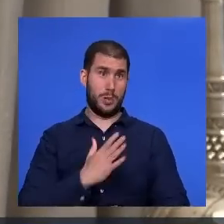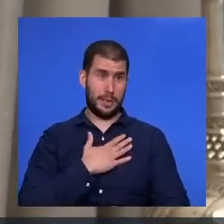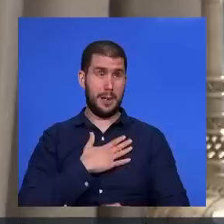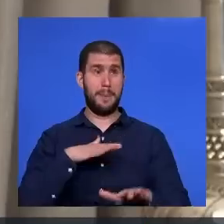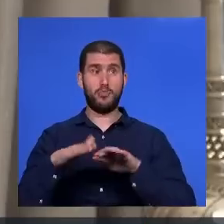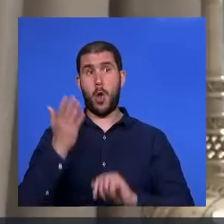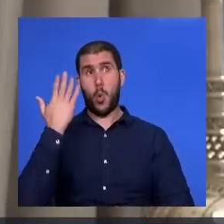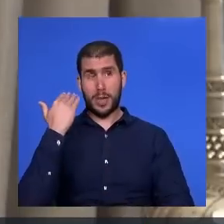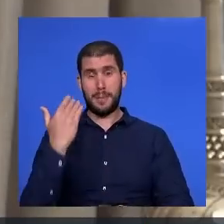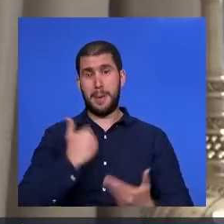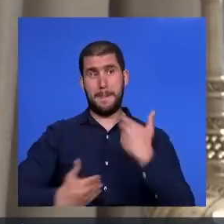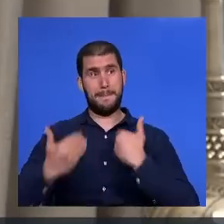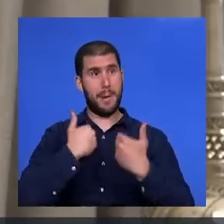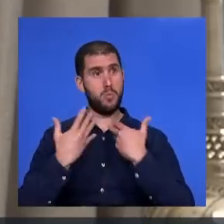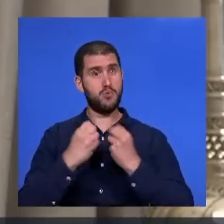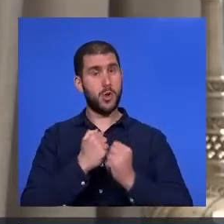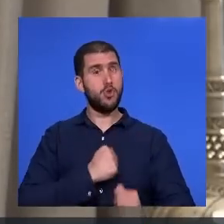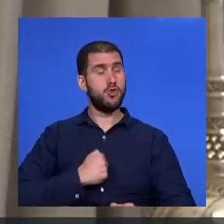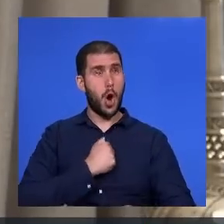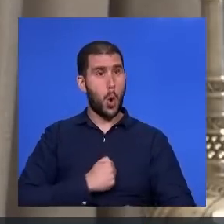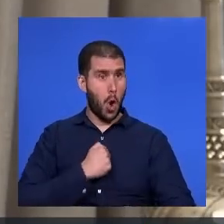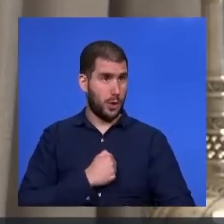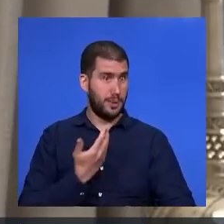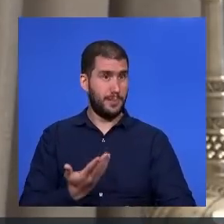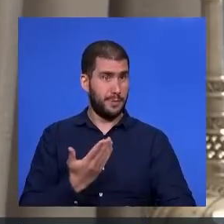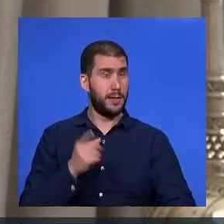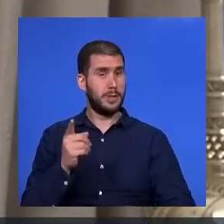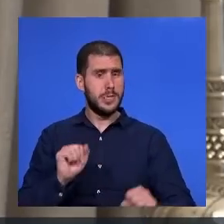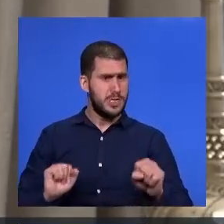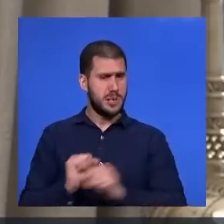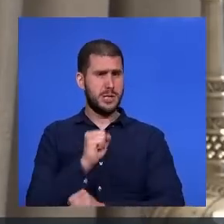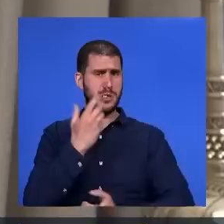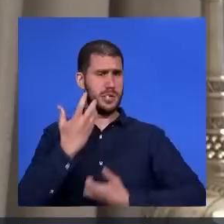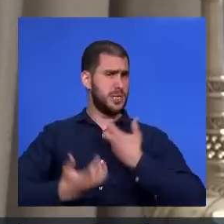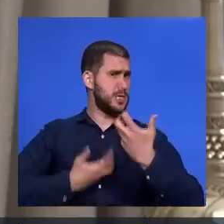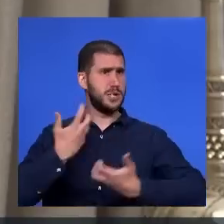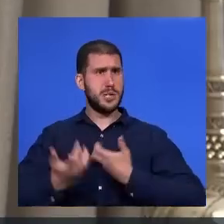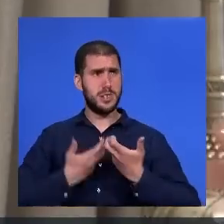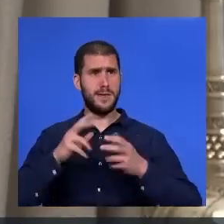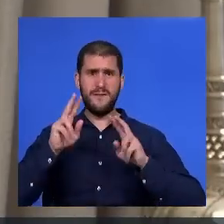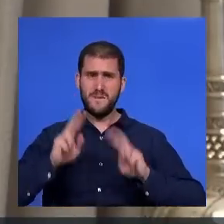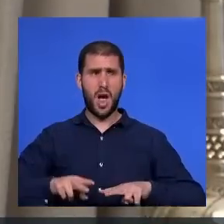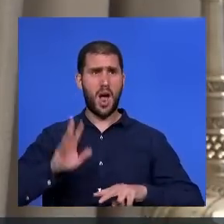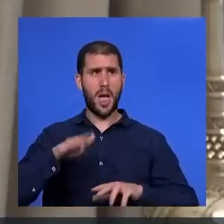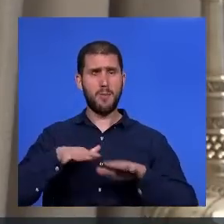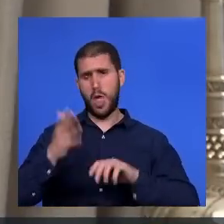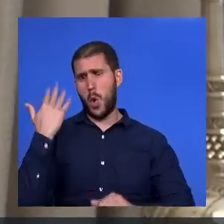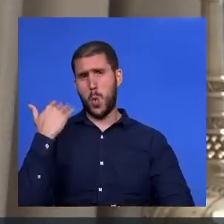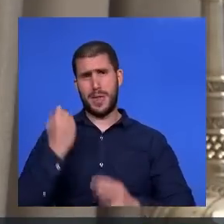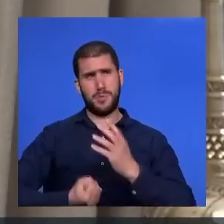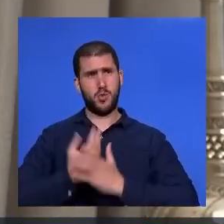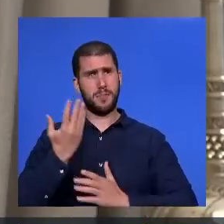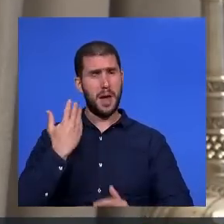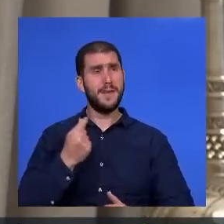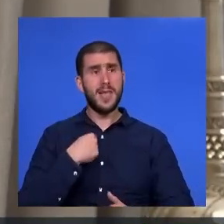בממשלה הקודמת הגיעו אליי משפחות שכולות, שמחו וזעמו בצורה בלתי רגילה על הממשלה הקודמת.